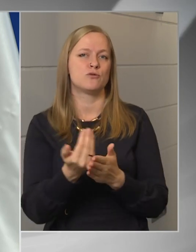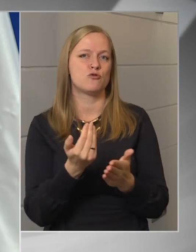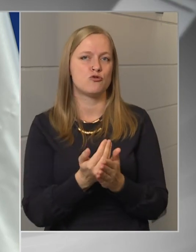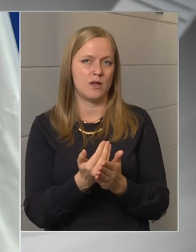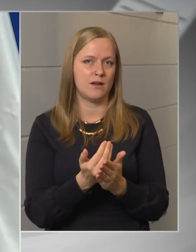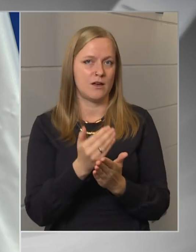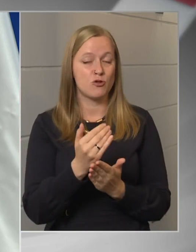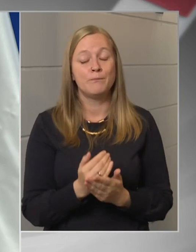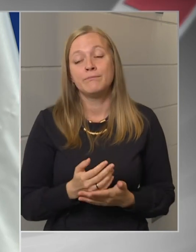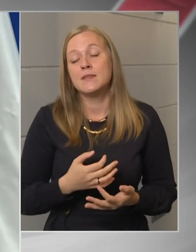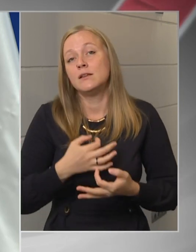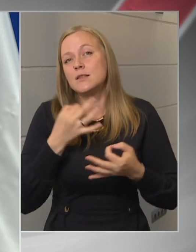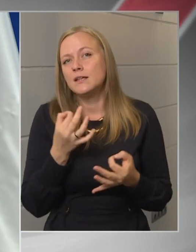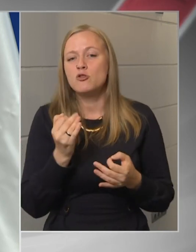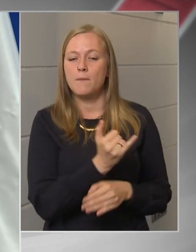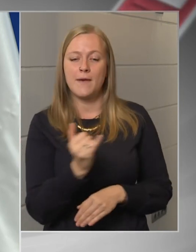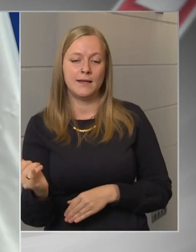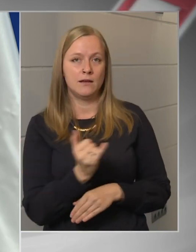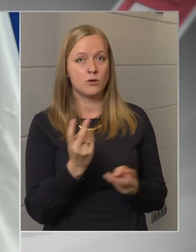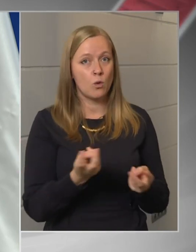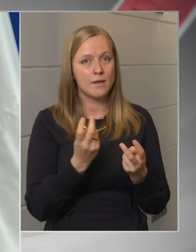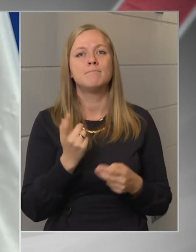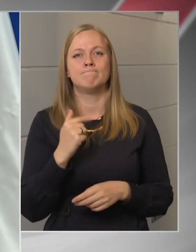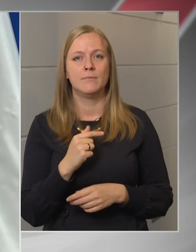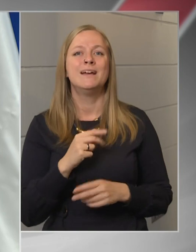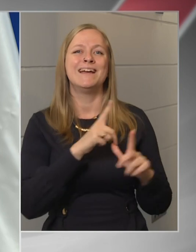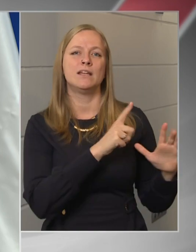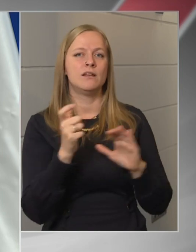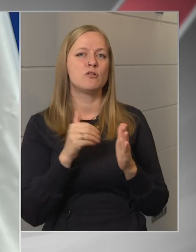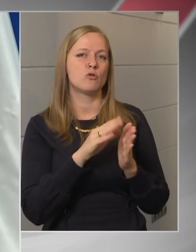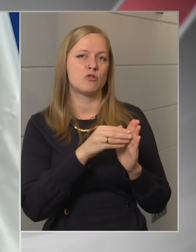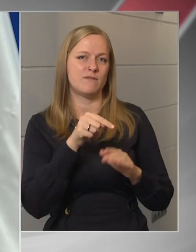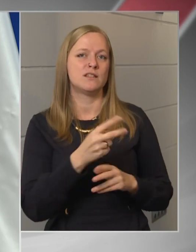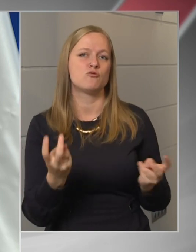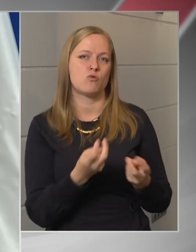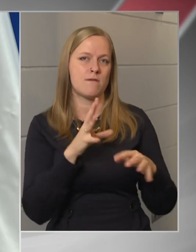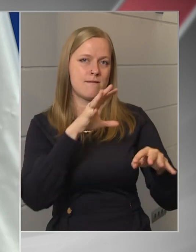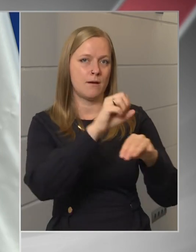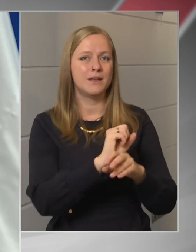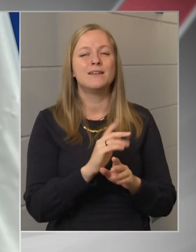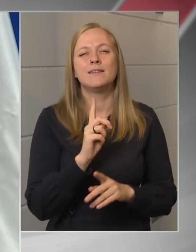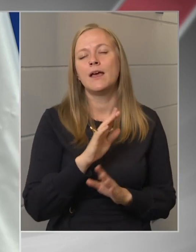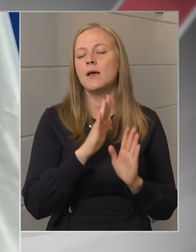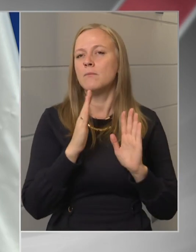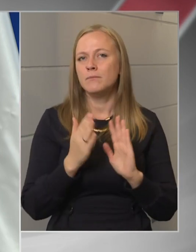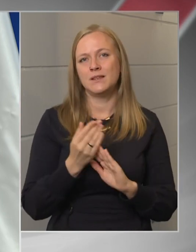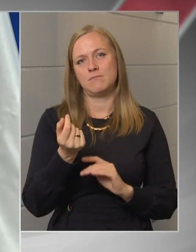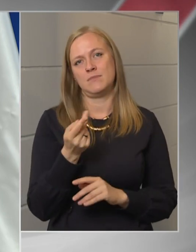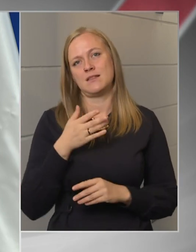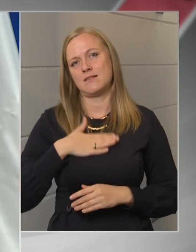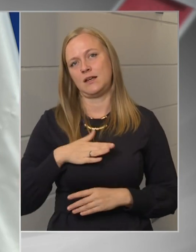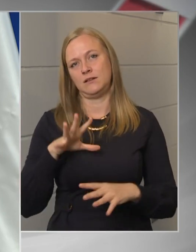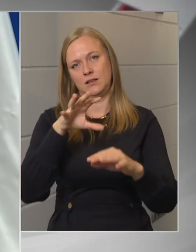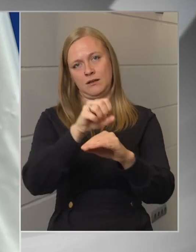kérdés, hogy melyikhez jutunk hozzá könnyebben, akkor könnyebben hozzájutunk a 7 éves költségetés pénzeihez, de minden pénzhez hozzá szeretnénk jutni,